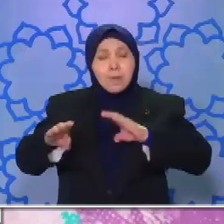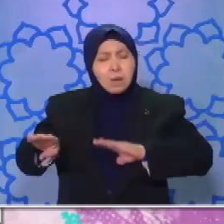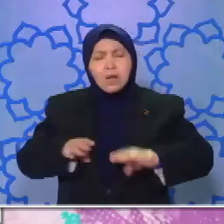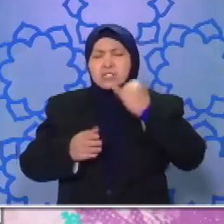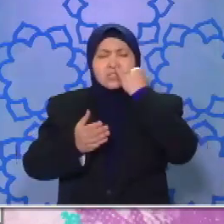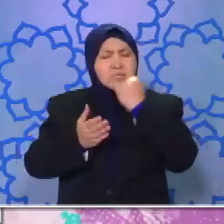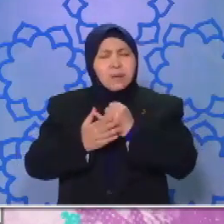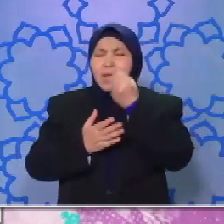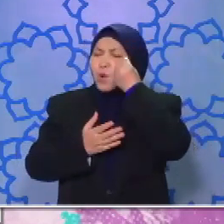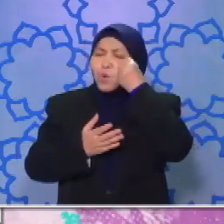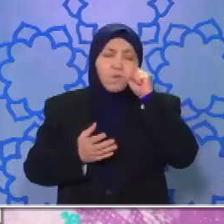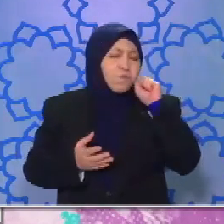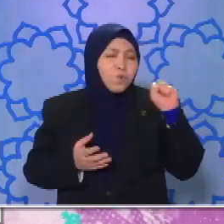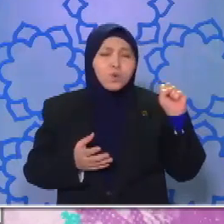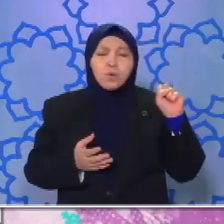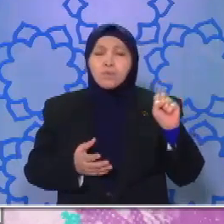كفرا